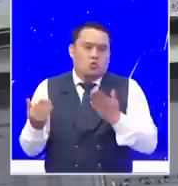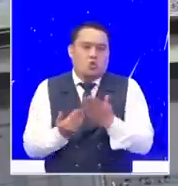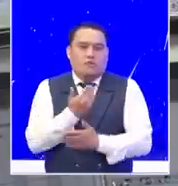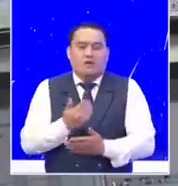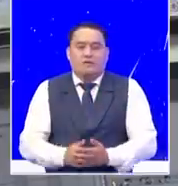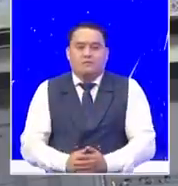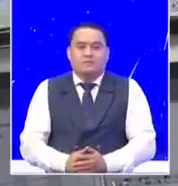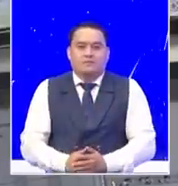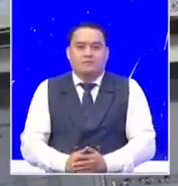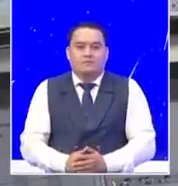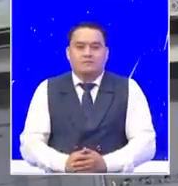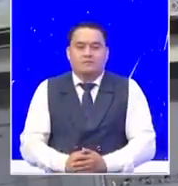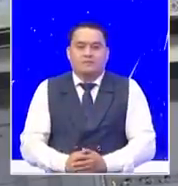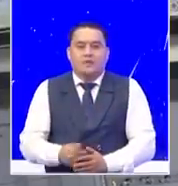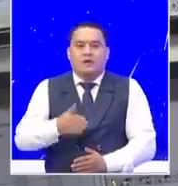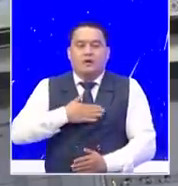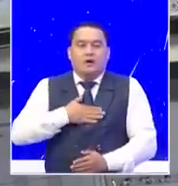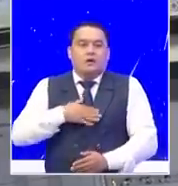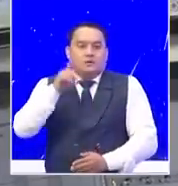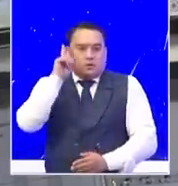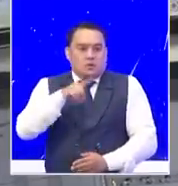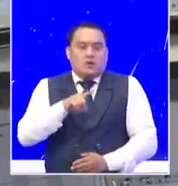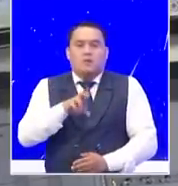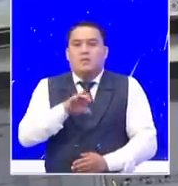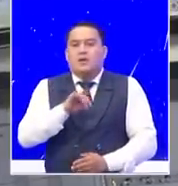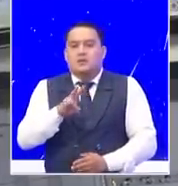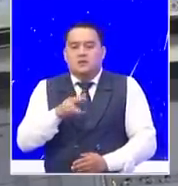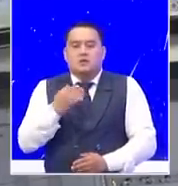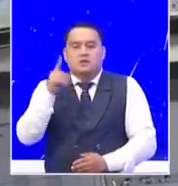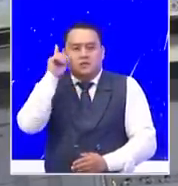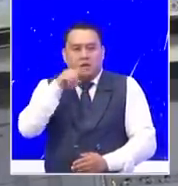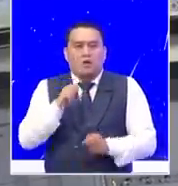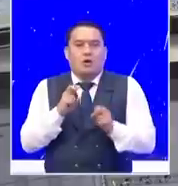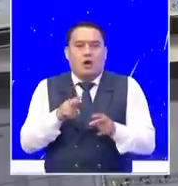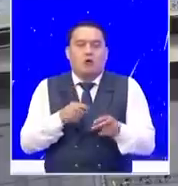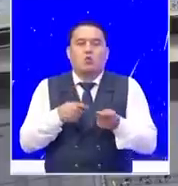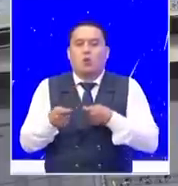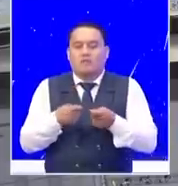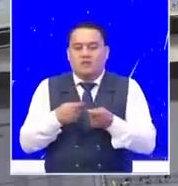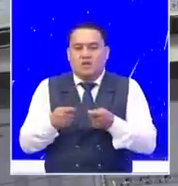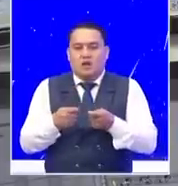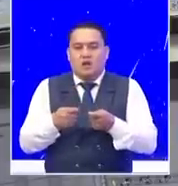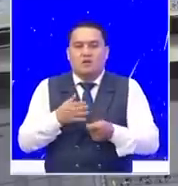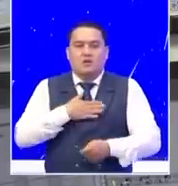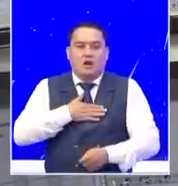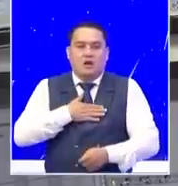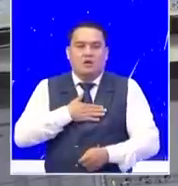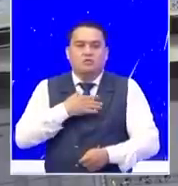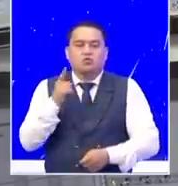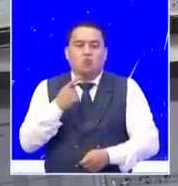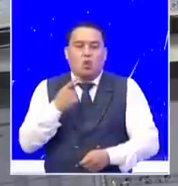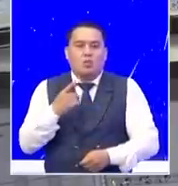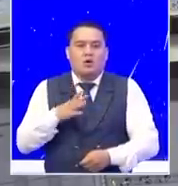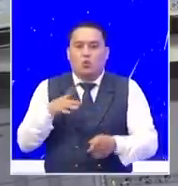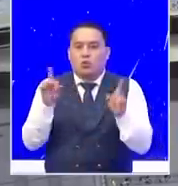красками. Интересуя Бисена Абаевича как коллегу, как журналиста, как руководителя, я не побоюсь этого слова, я скажу, что это